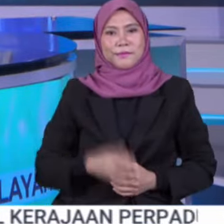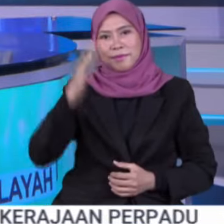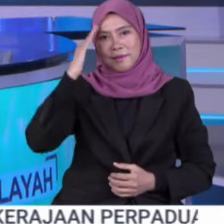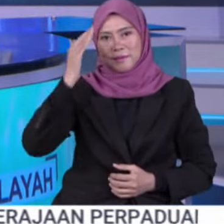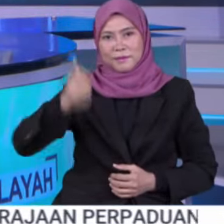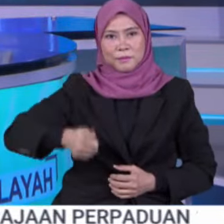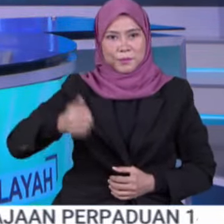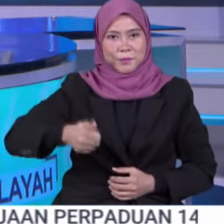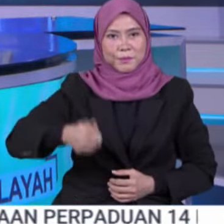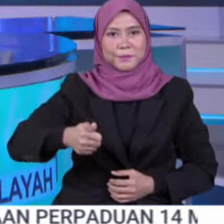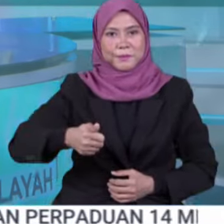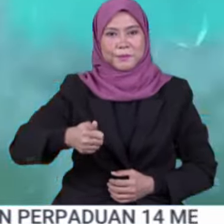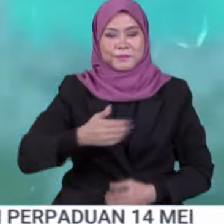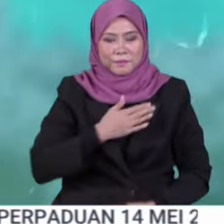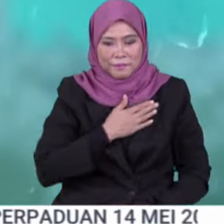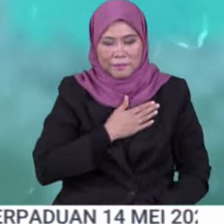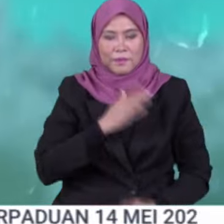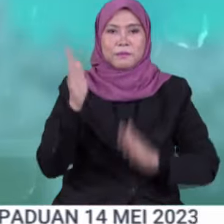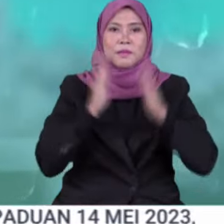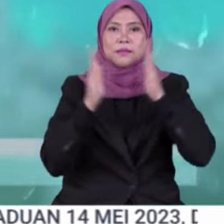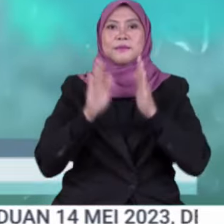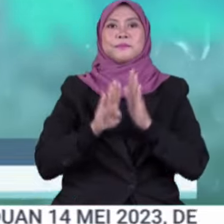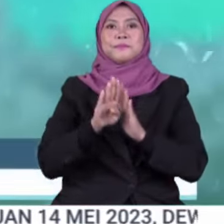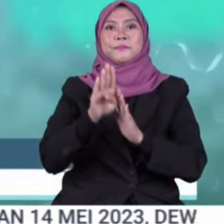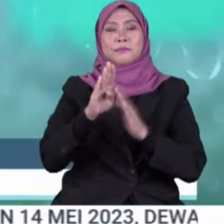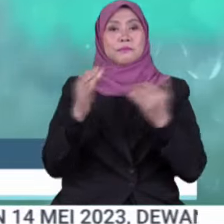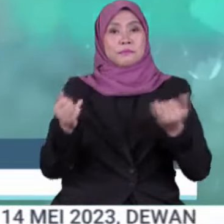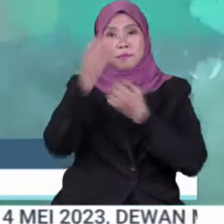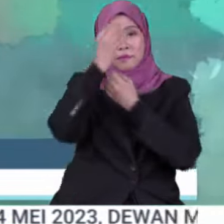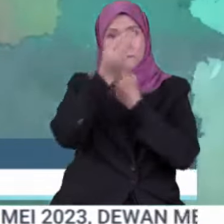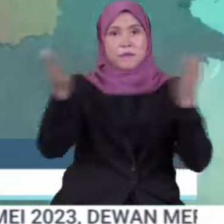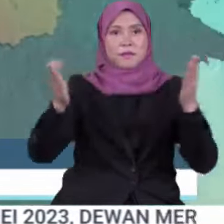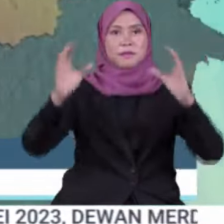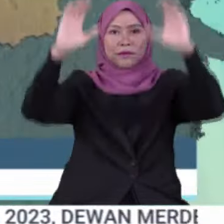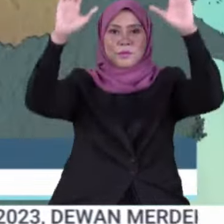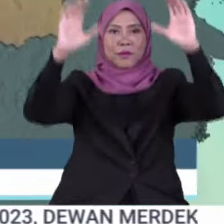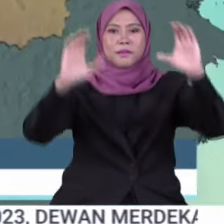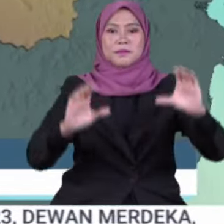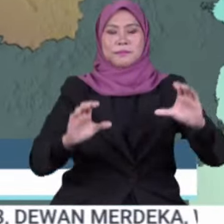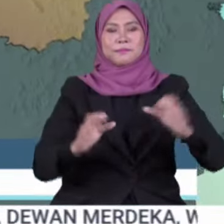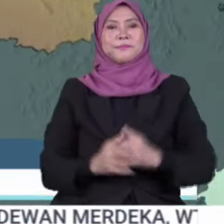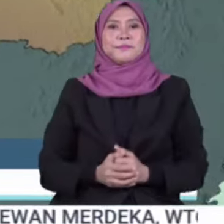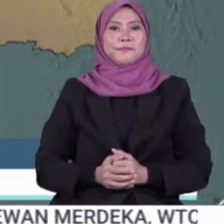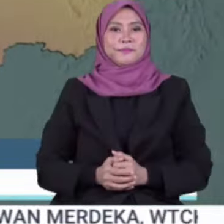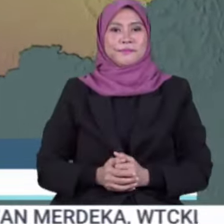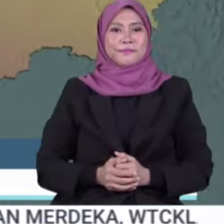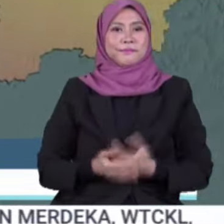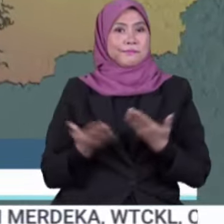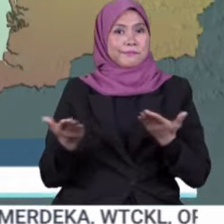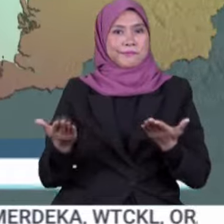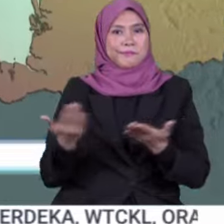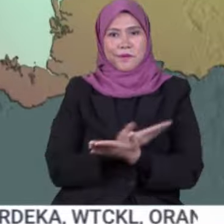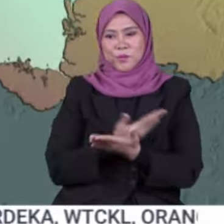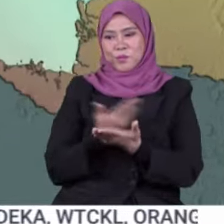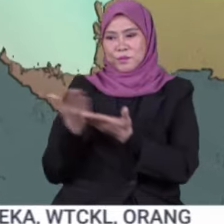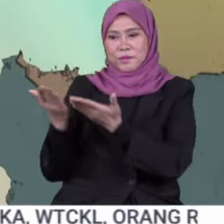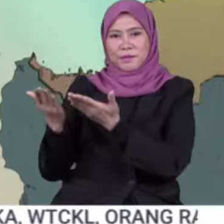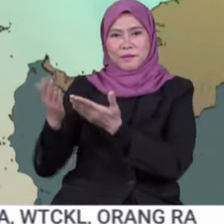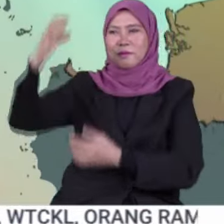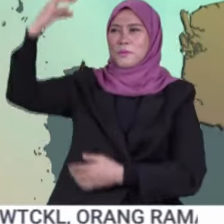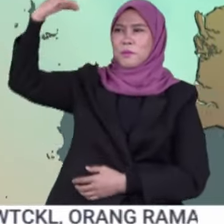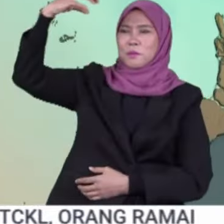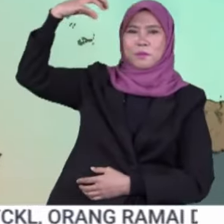Assalamualaikum dan salam Malaysia Madani. Kita mulakan informasi cuaca pada petang ini dengan melihat kepada status terkini berkaitan cuaca